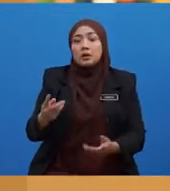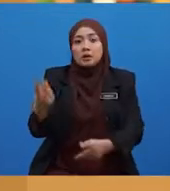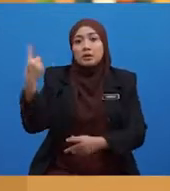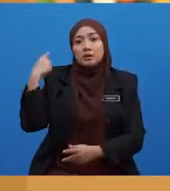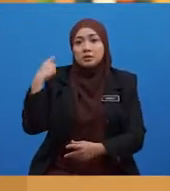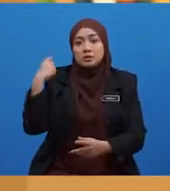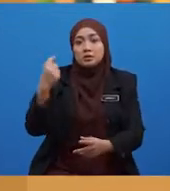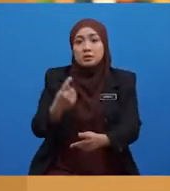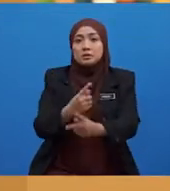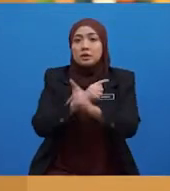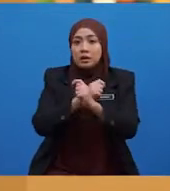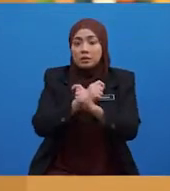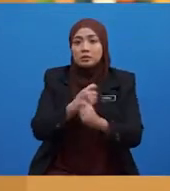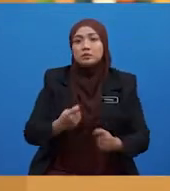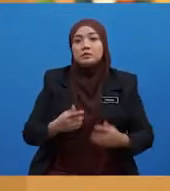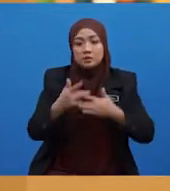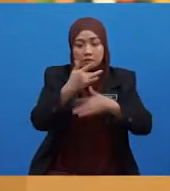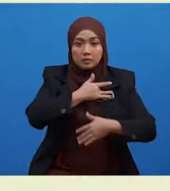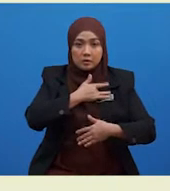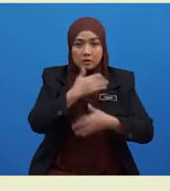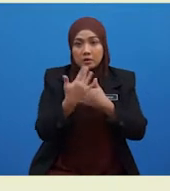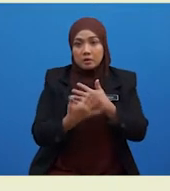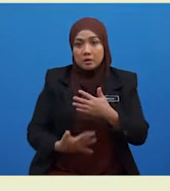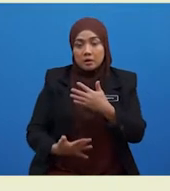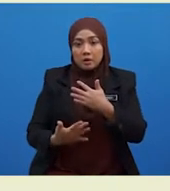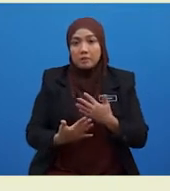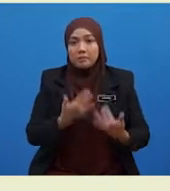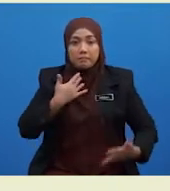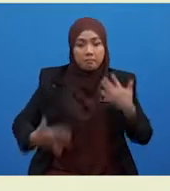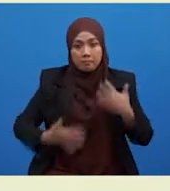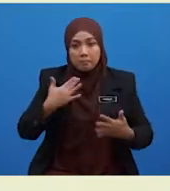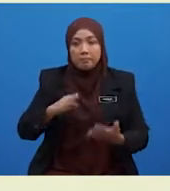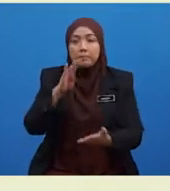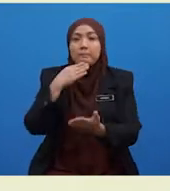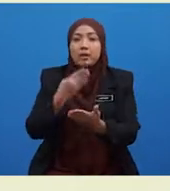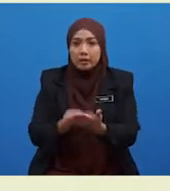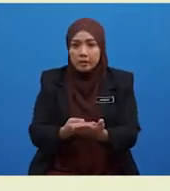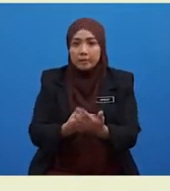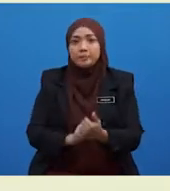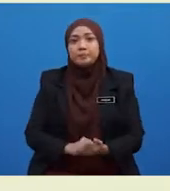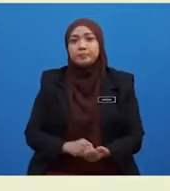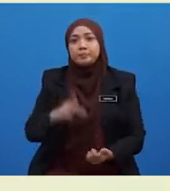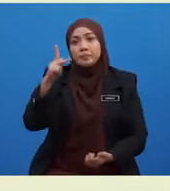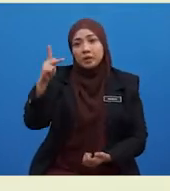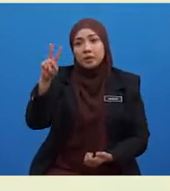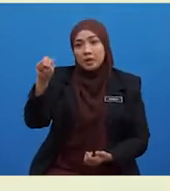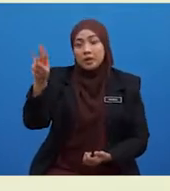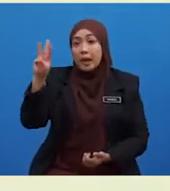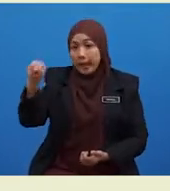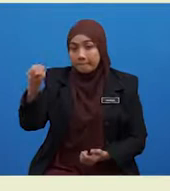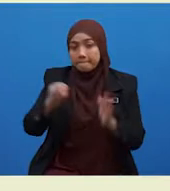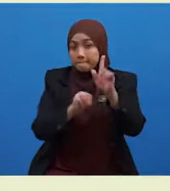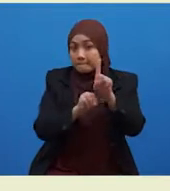daya tahan kardiovaskular yang baik. Kadar nadi maksimum iaitu KNM ialah tahap